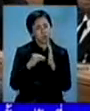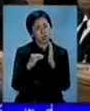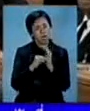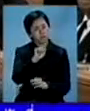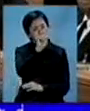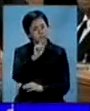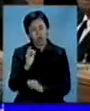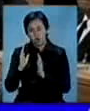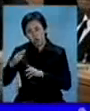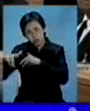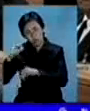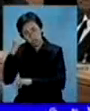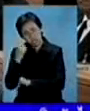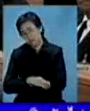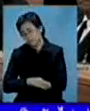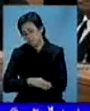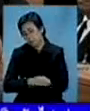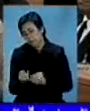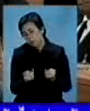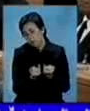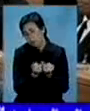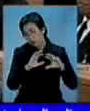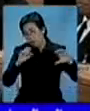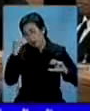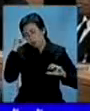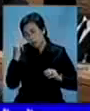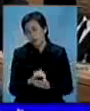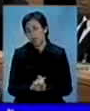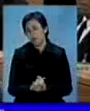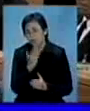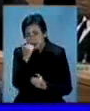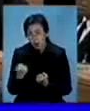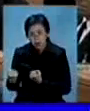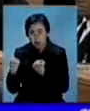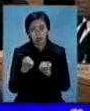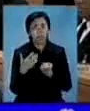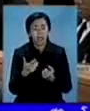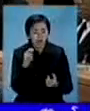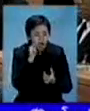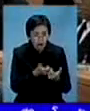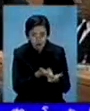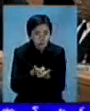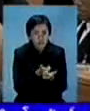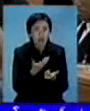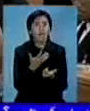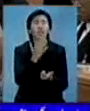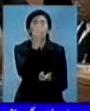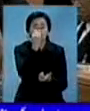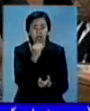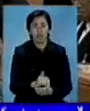ชาวบ้านเขานินทาว่ารู้เห็นเป็นใจกันหรือเปล่าถึงไม่ได้มีการส่งรถดับเพลิงไปไม่มีการประสานกับรถดับเพลิงข้างหน้าเข้